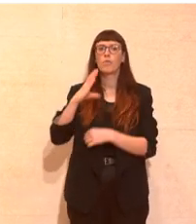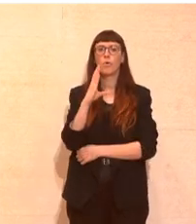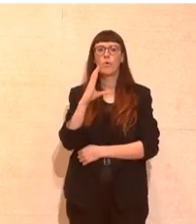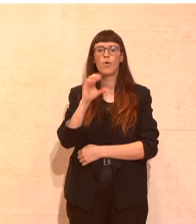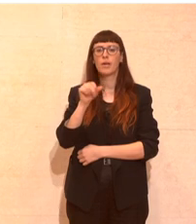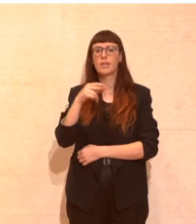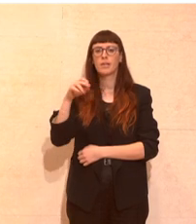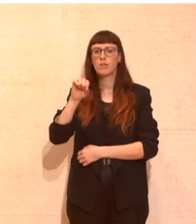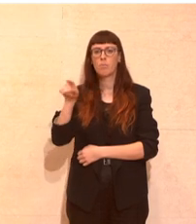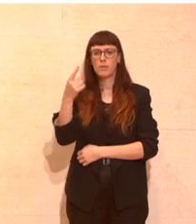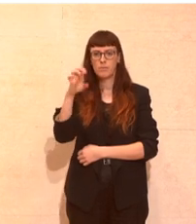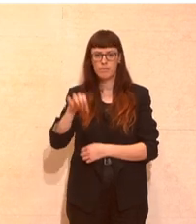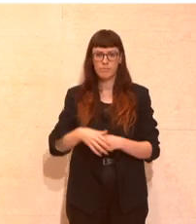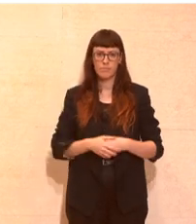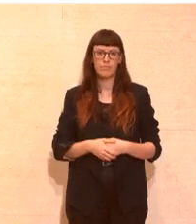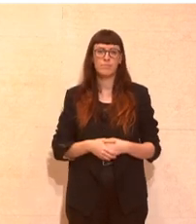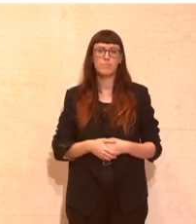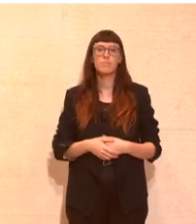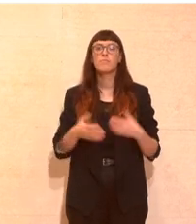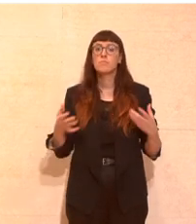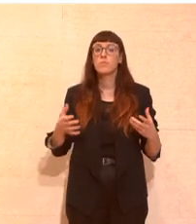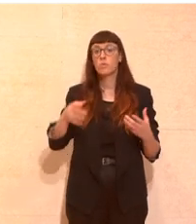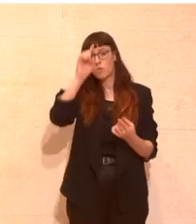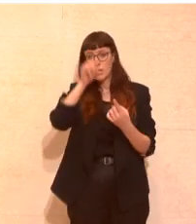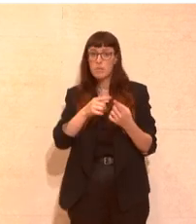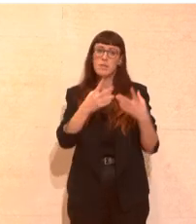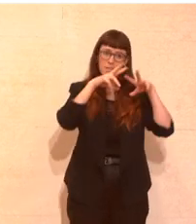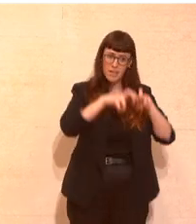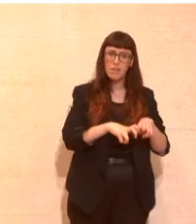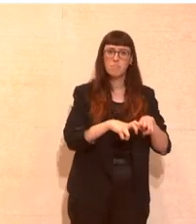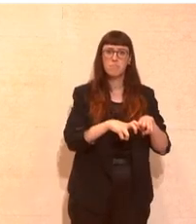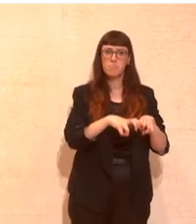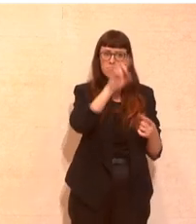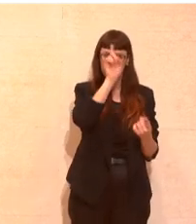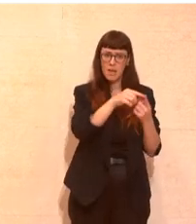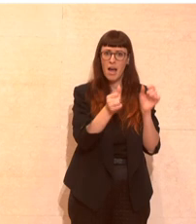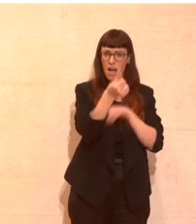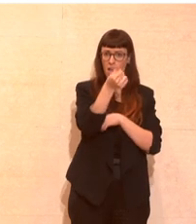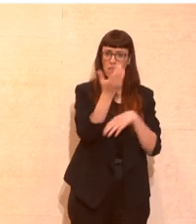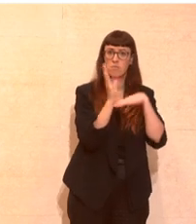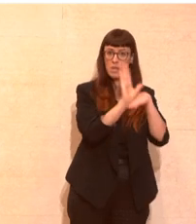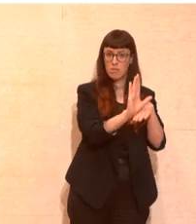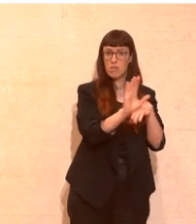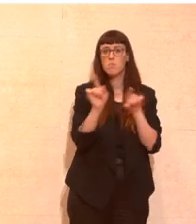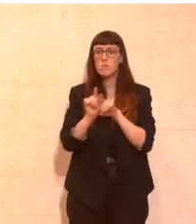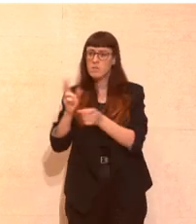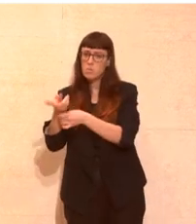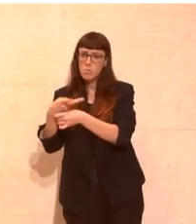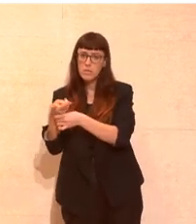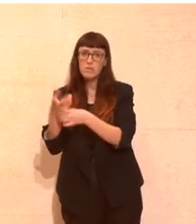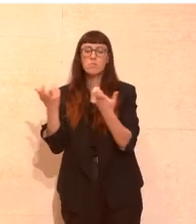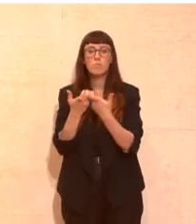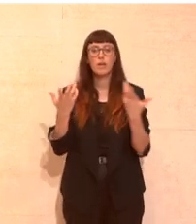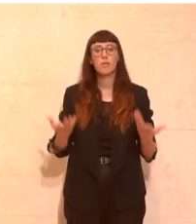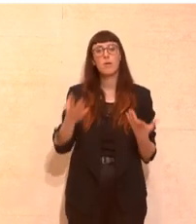présenter une thématique, un résultat de la recherche et ici une mallette pédagogique pour faire du sommeil une activité en